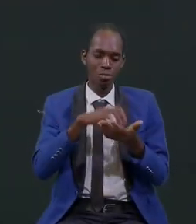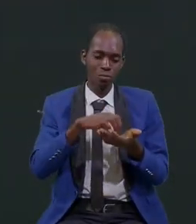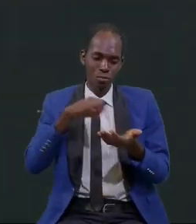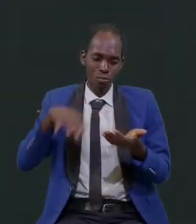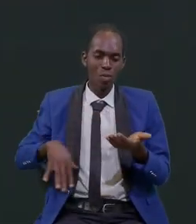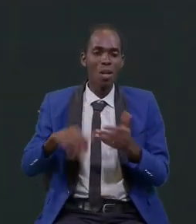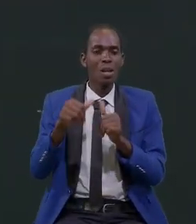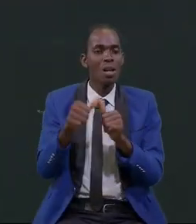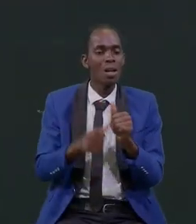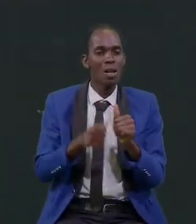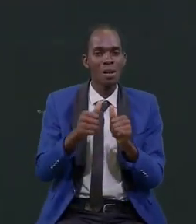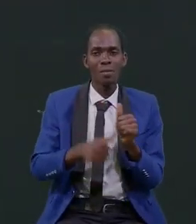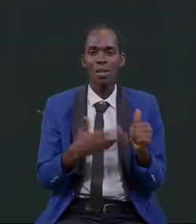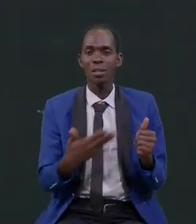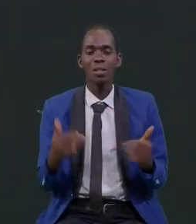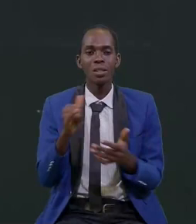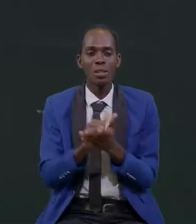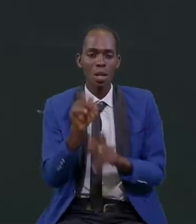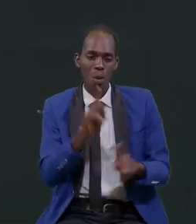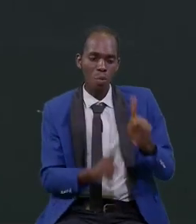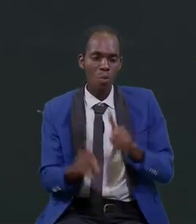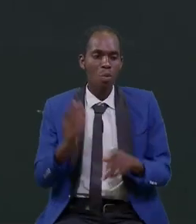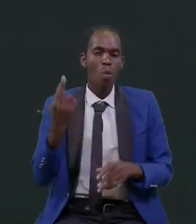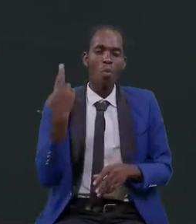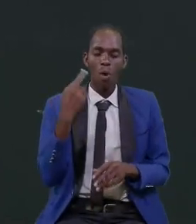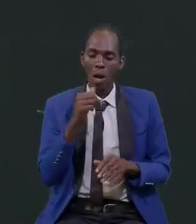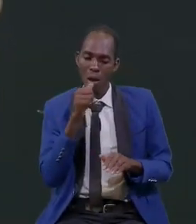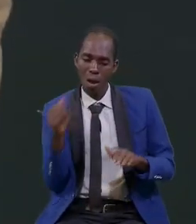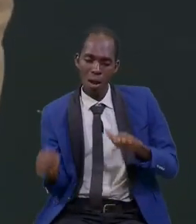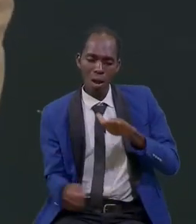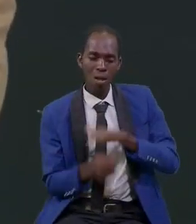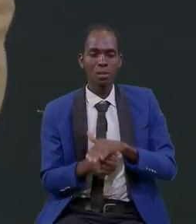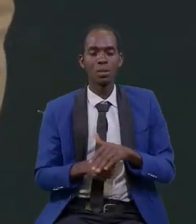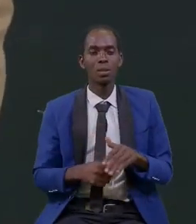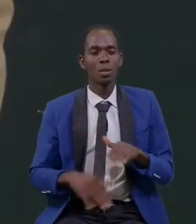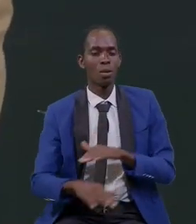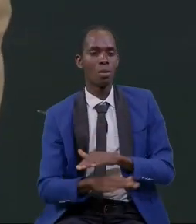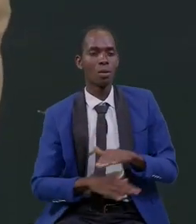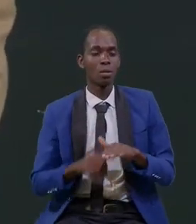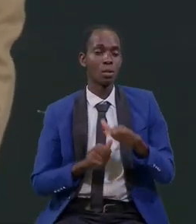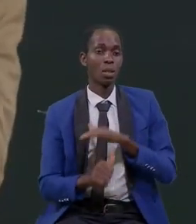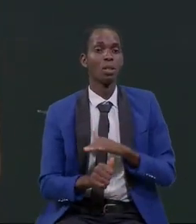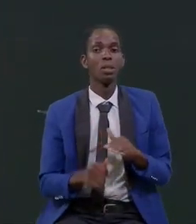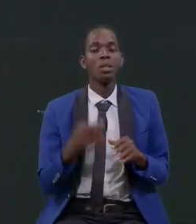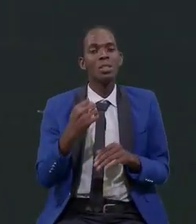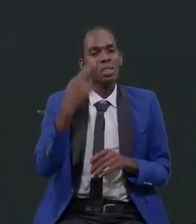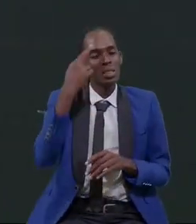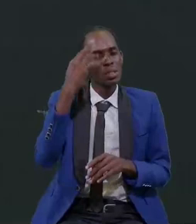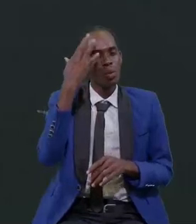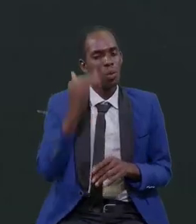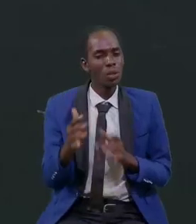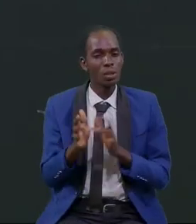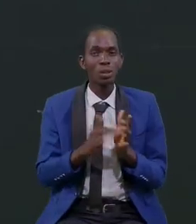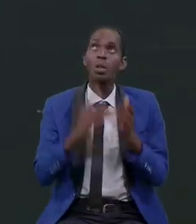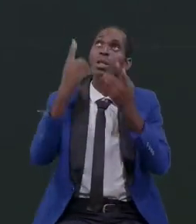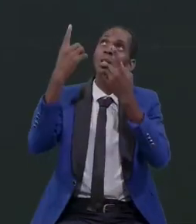Dieu a ôté tout ce que les gens cachent sous le tapis. La raison pour laquelle Christ est livré